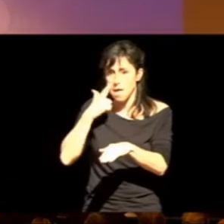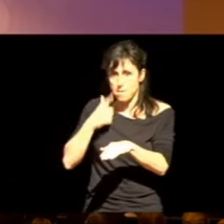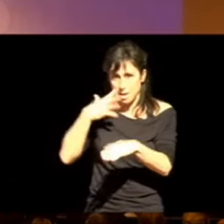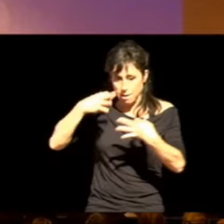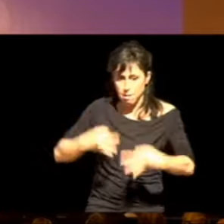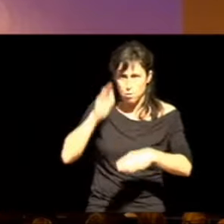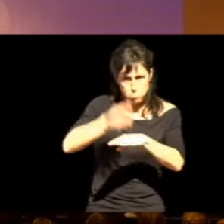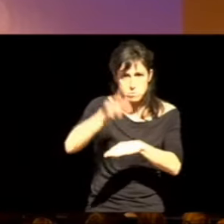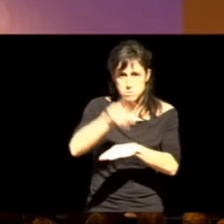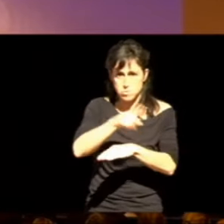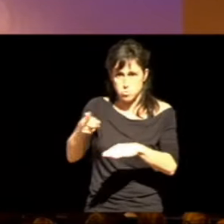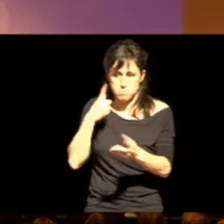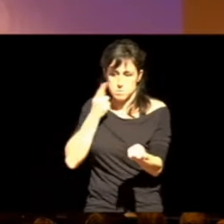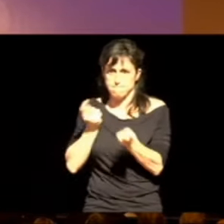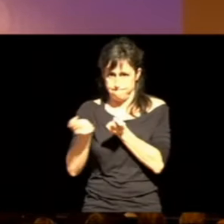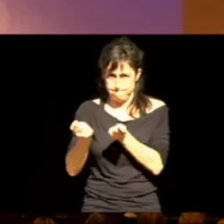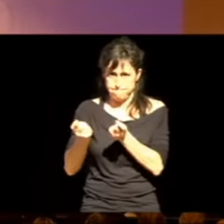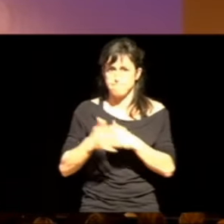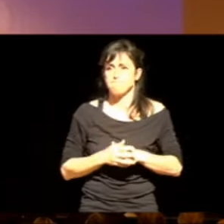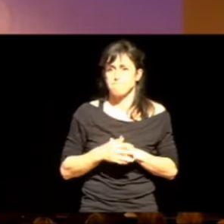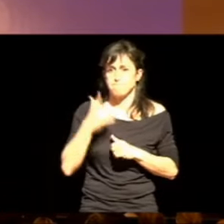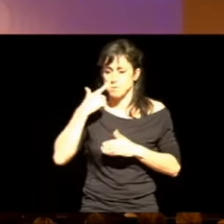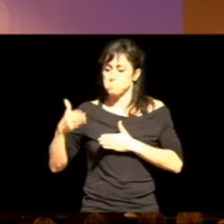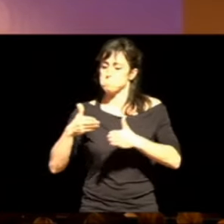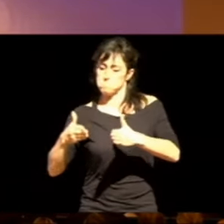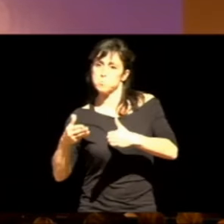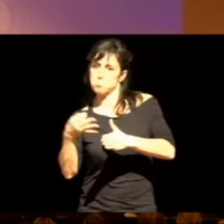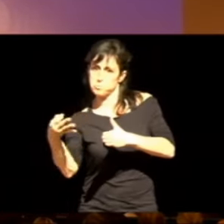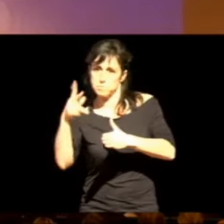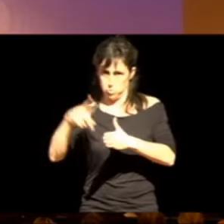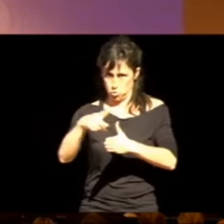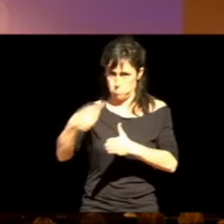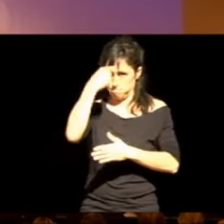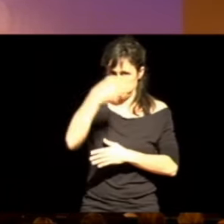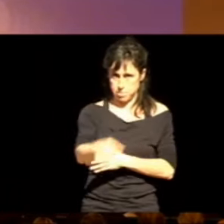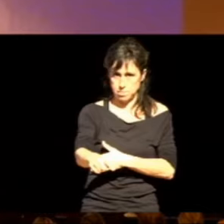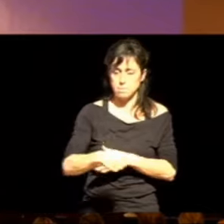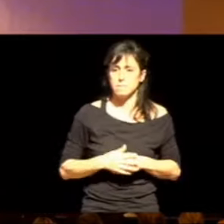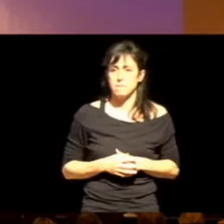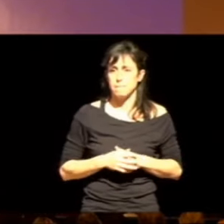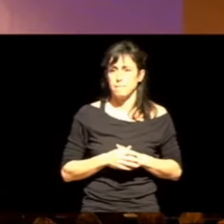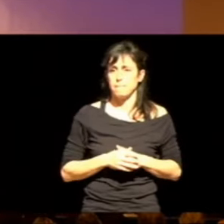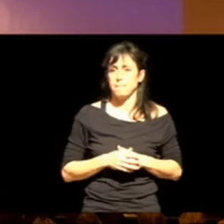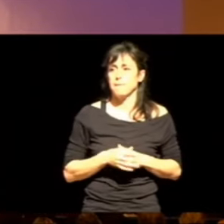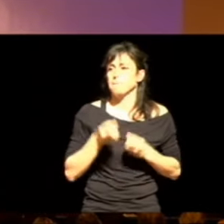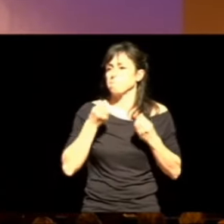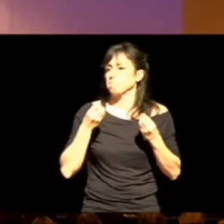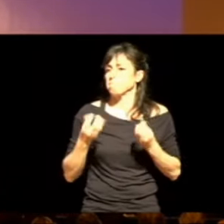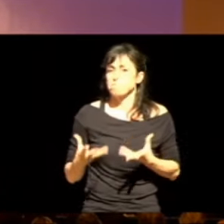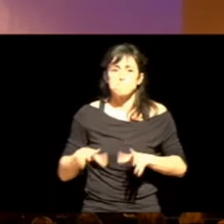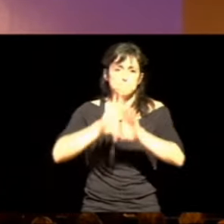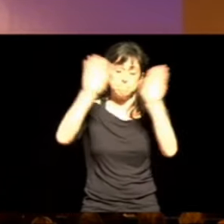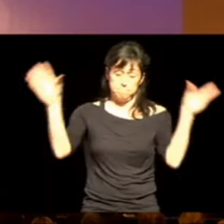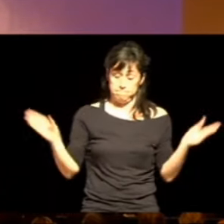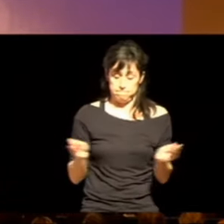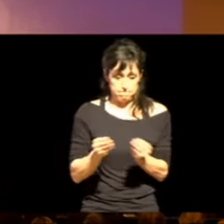edo ia bide honean goazen edo ez. Eta bueno, ja, hau osotasunean edo marko